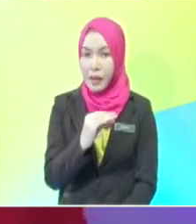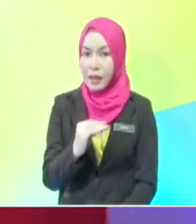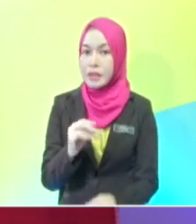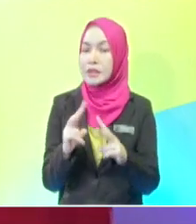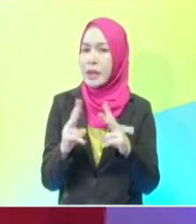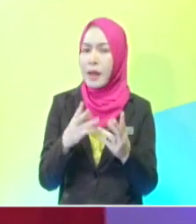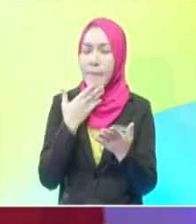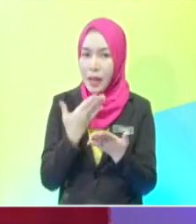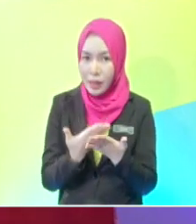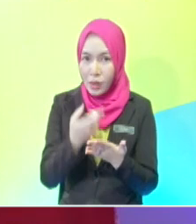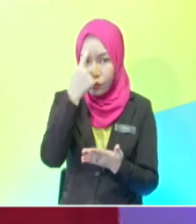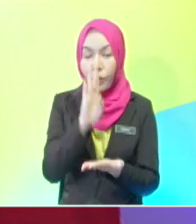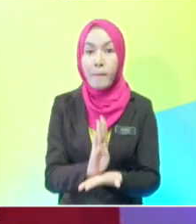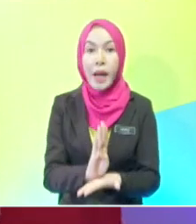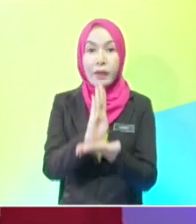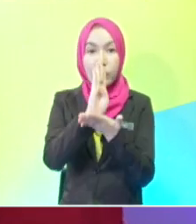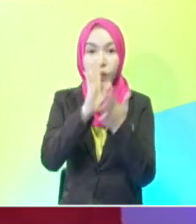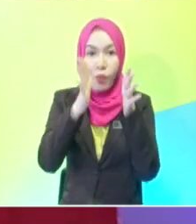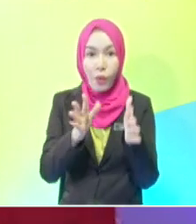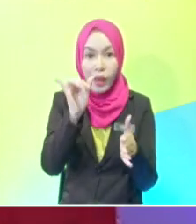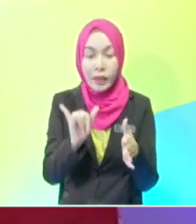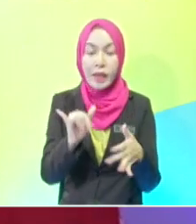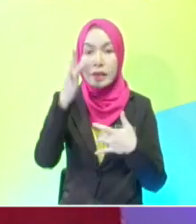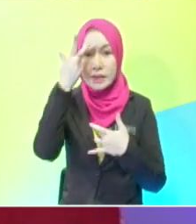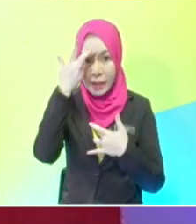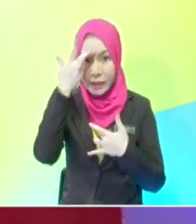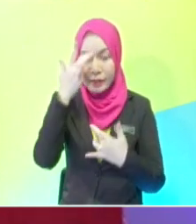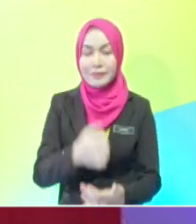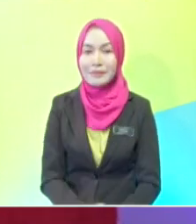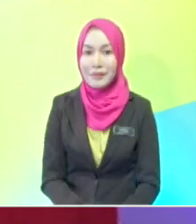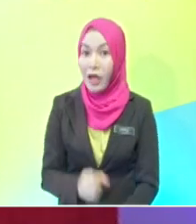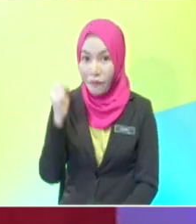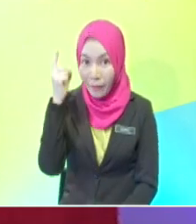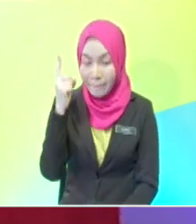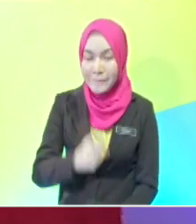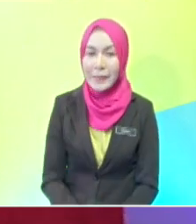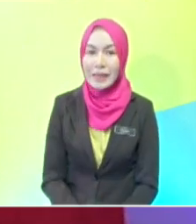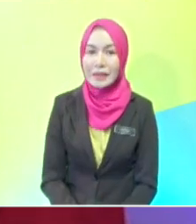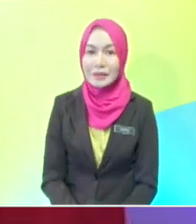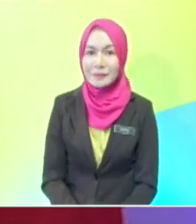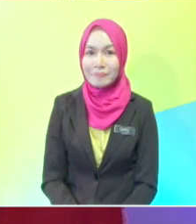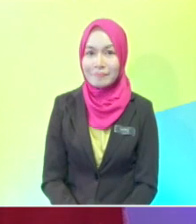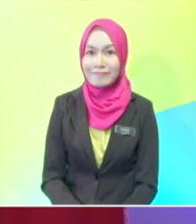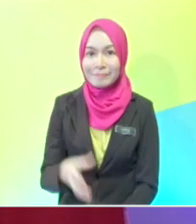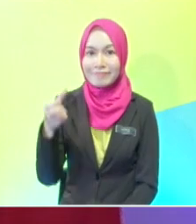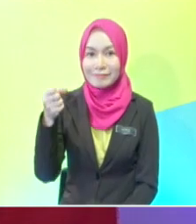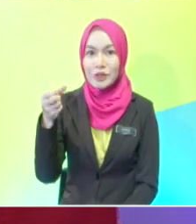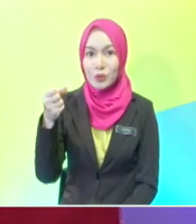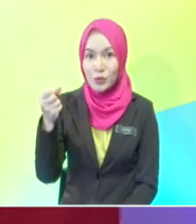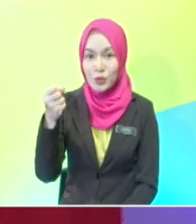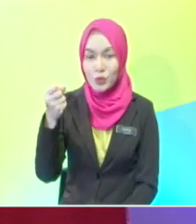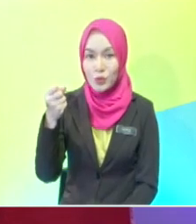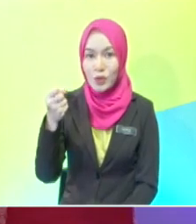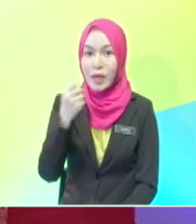kita hasilkan dia adalah untuk kita dapat waktu pembekuan darah tadi